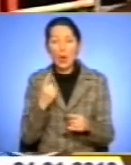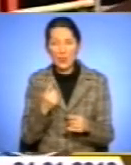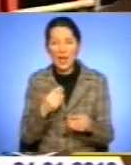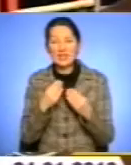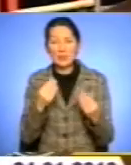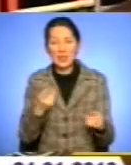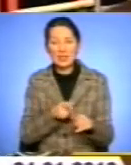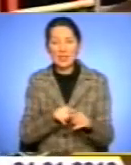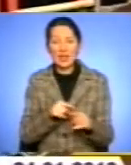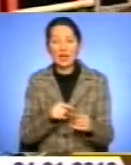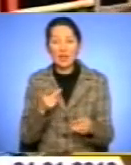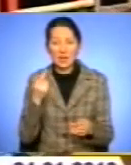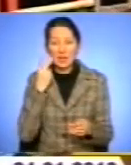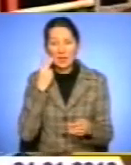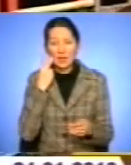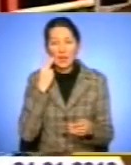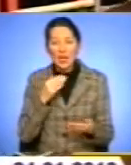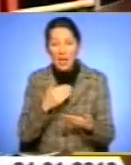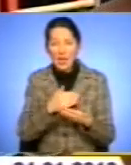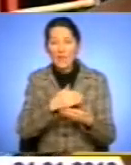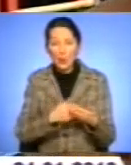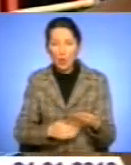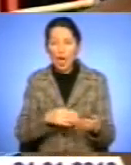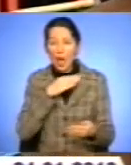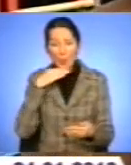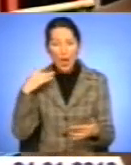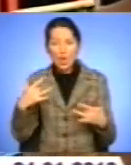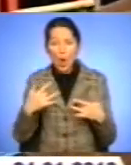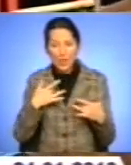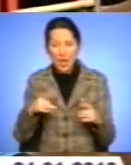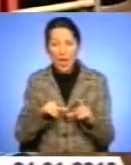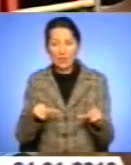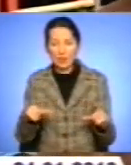діяч мистецтв України Михайло Віятик. Мене особисто потішила,